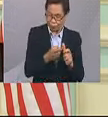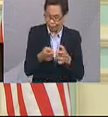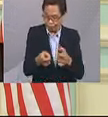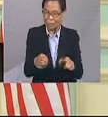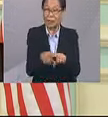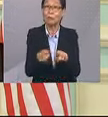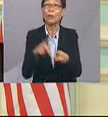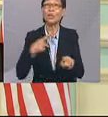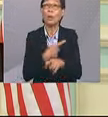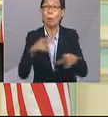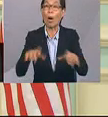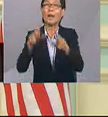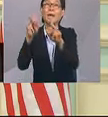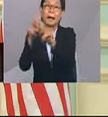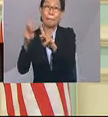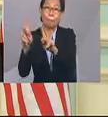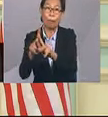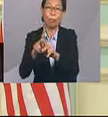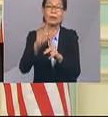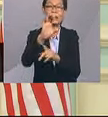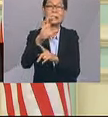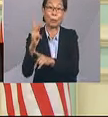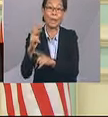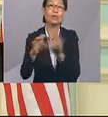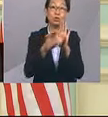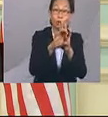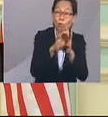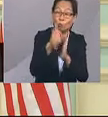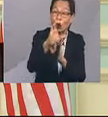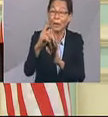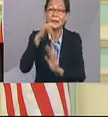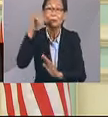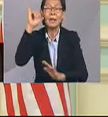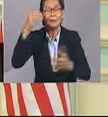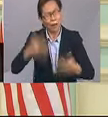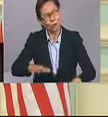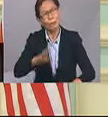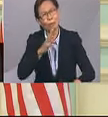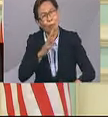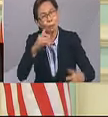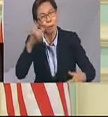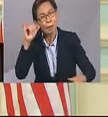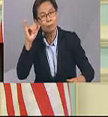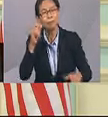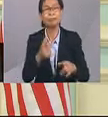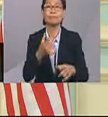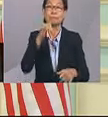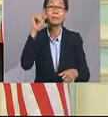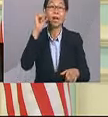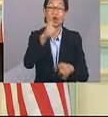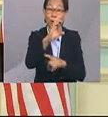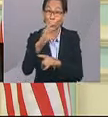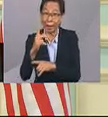di kampung di Chowkit misalnya. Semalam pun saya dah sebutkan di Chowkit misalnya. Dan